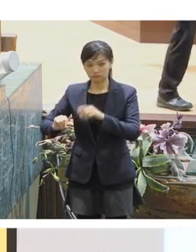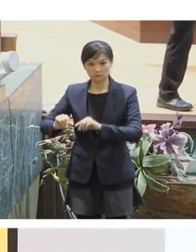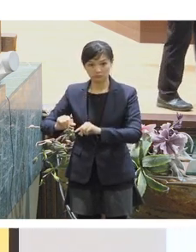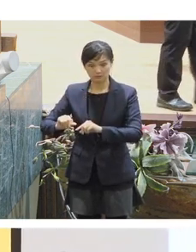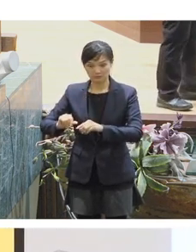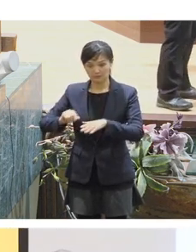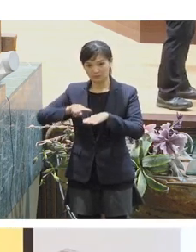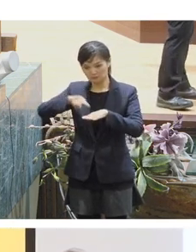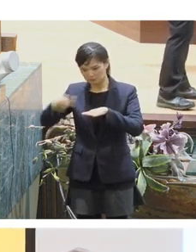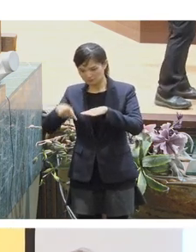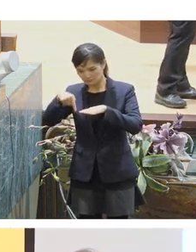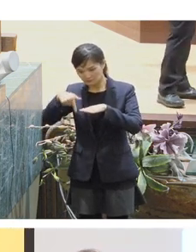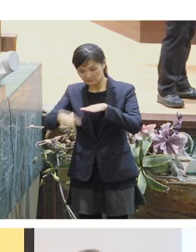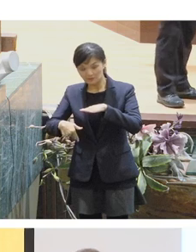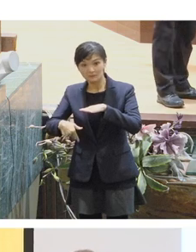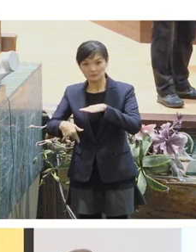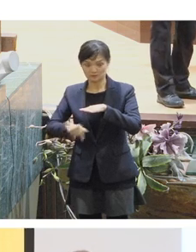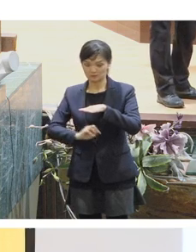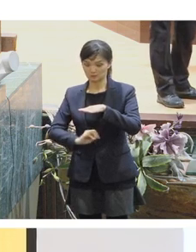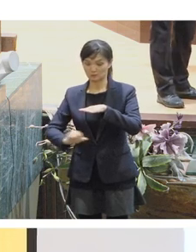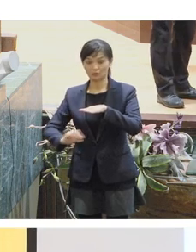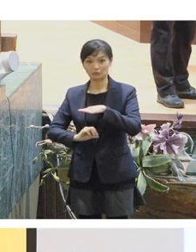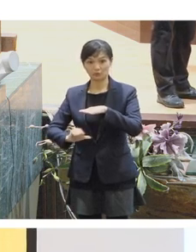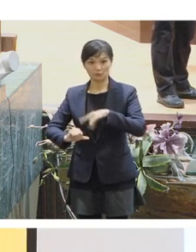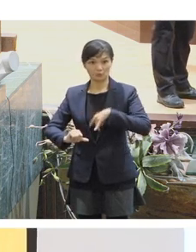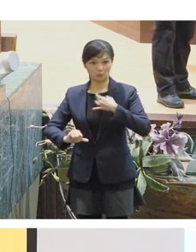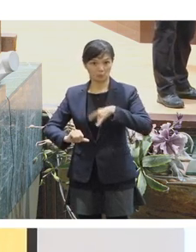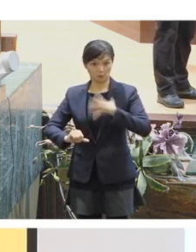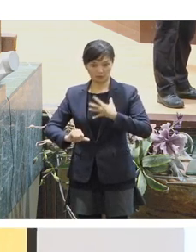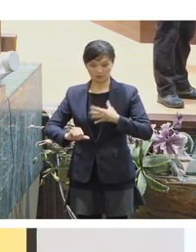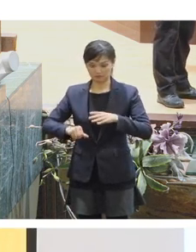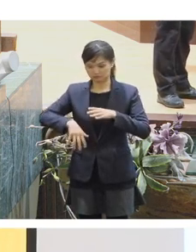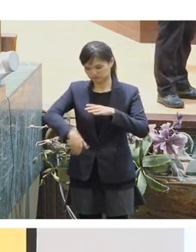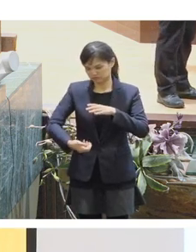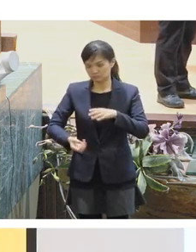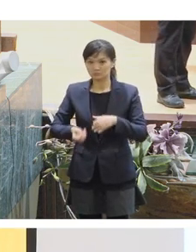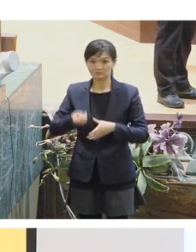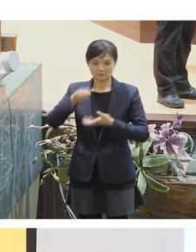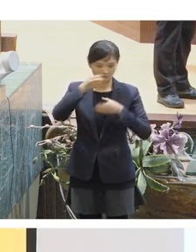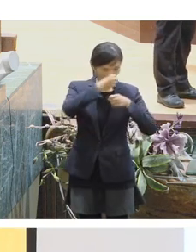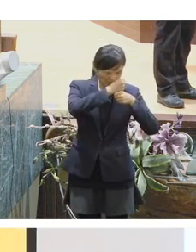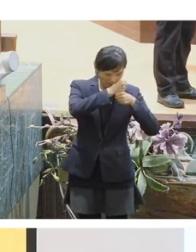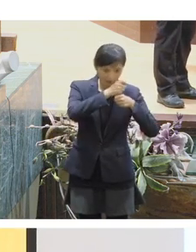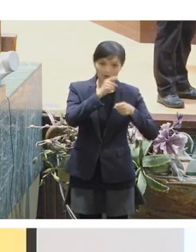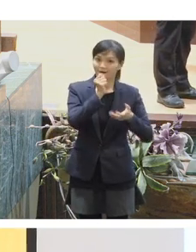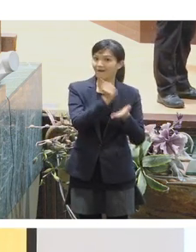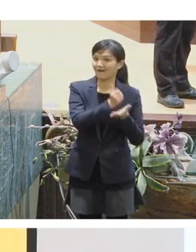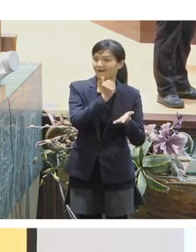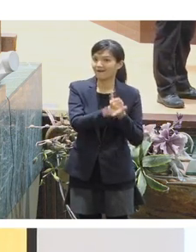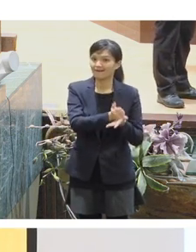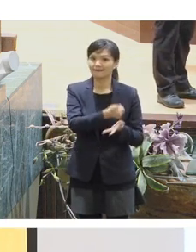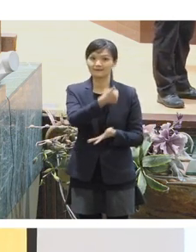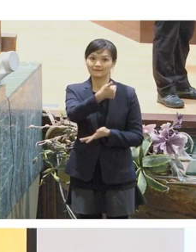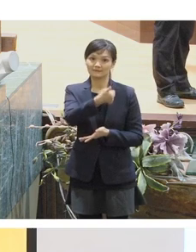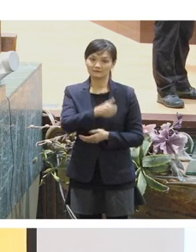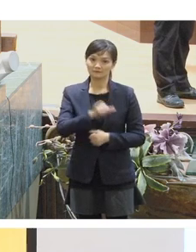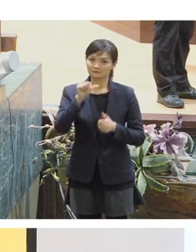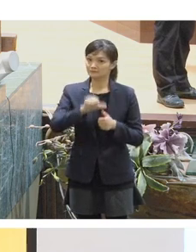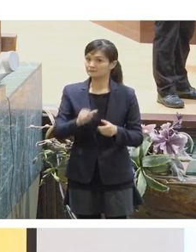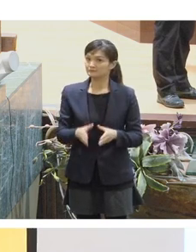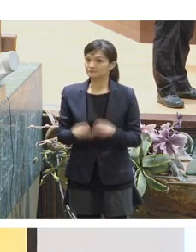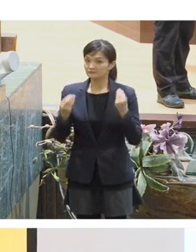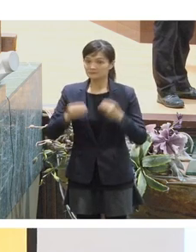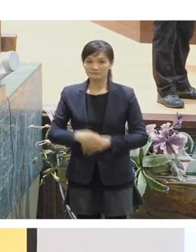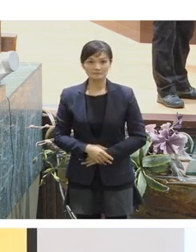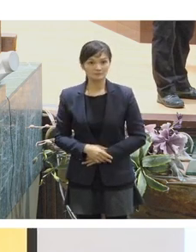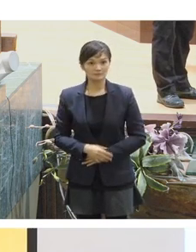土壤，这样子检测合格，所以就不需处理。我们现在看到的是什么？这